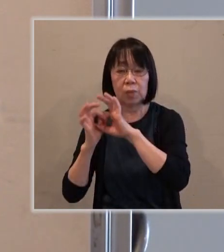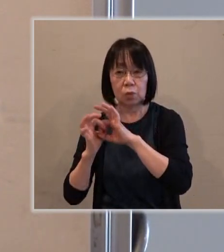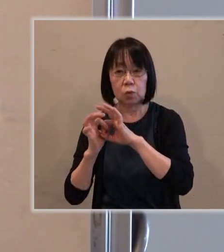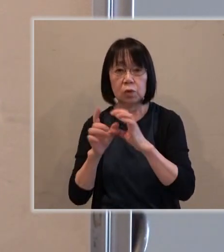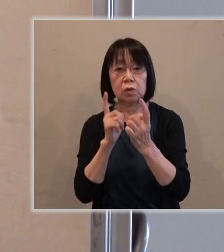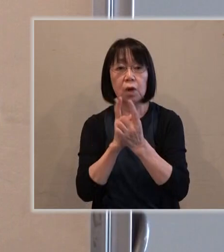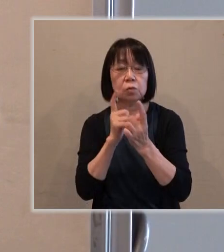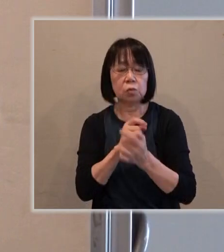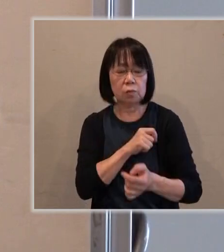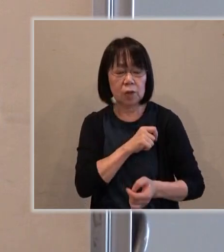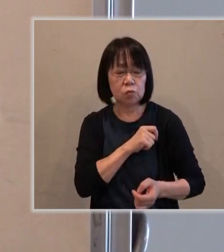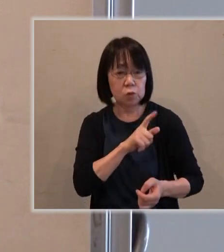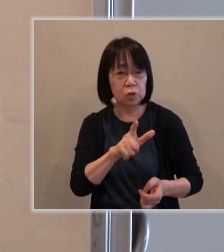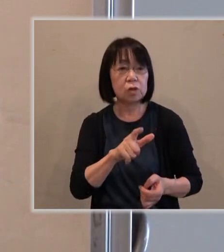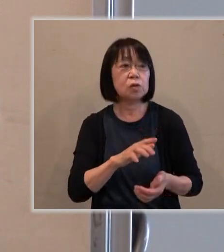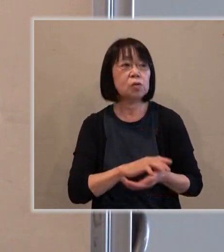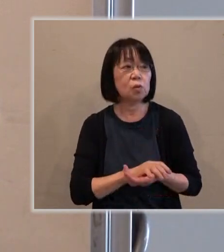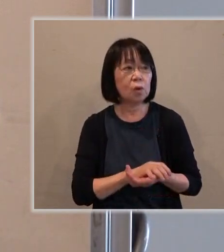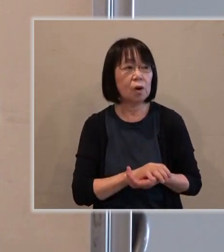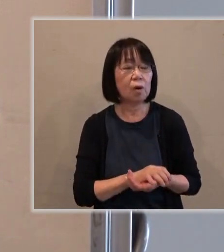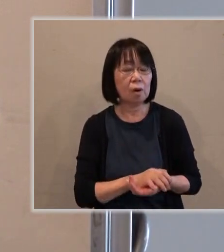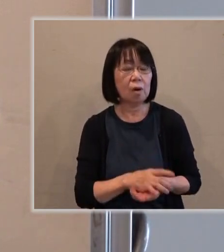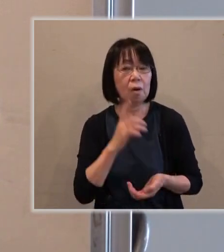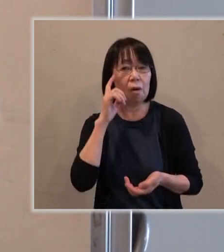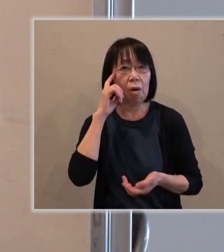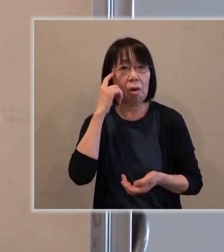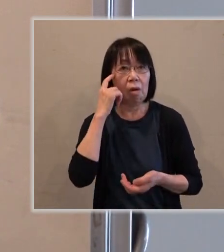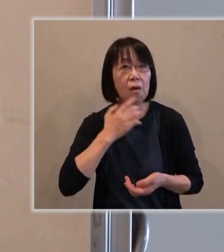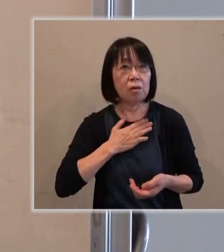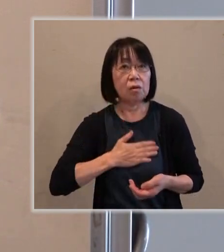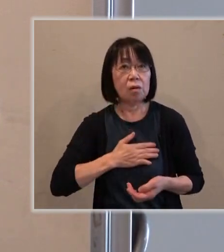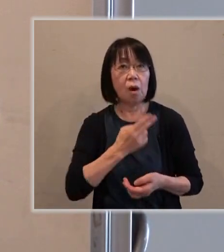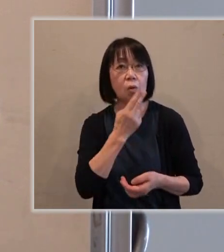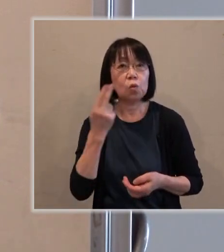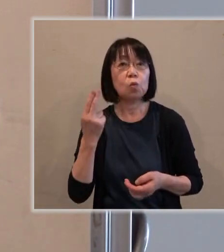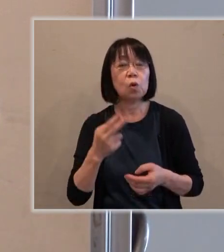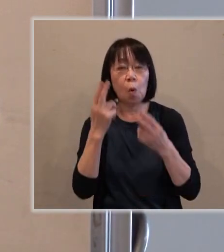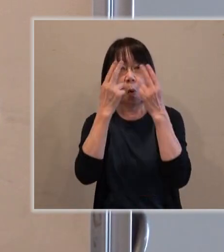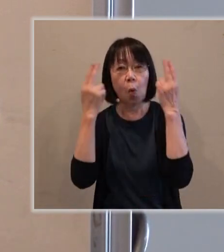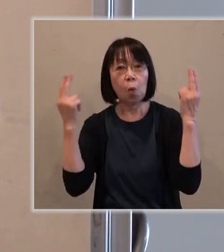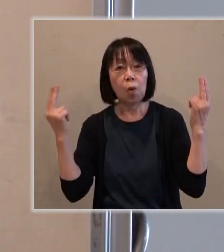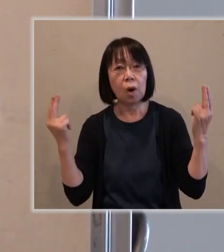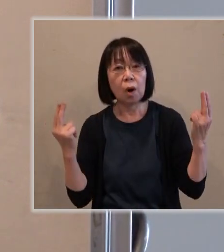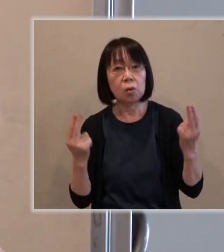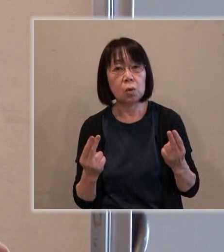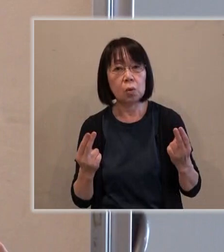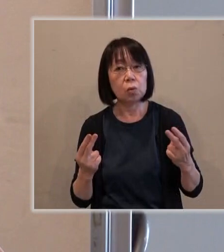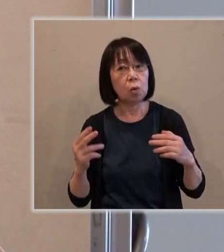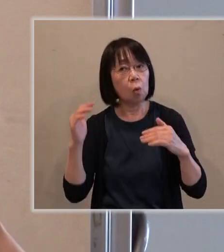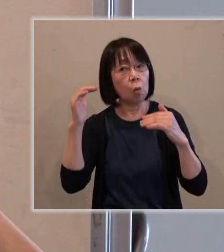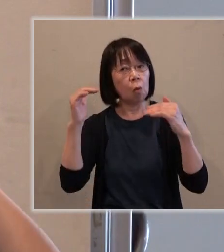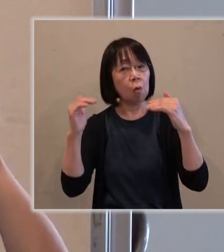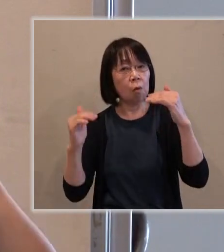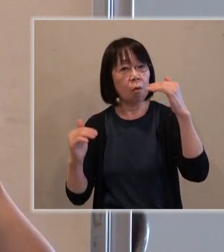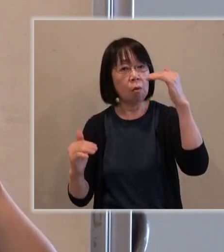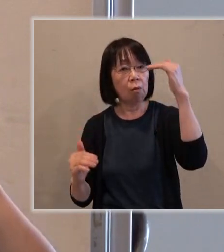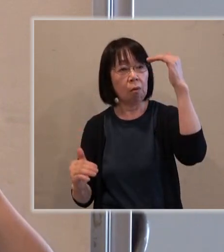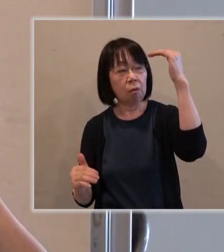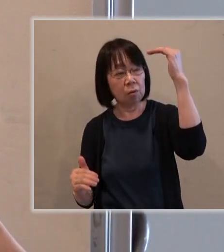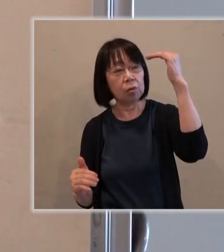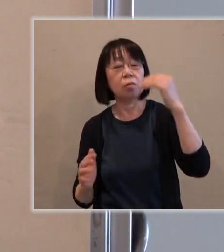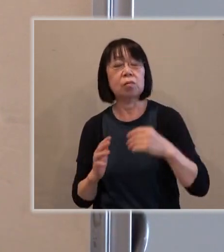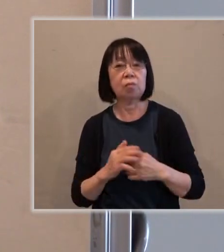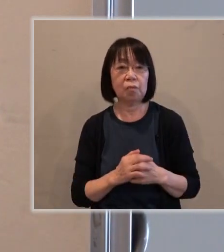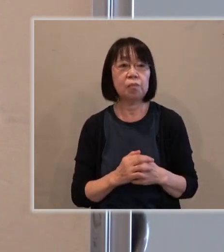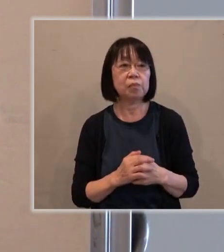か解像度っていうものがやっぱ北海道の大学生というか若者とやっぱり格段的に違うわけですよ。